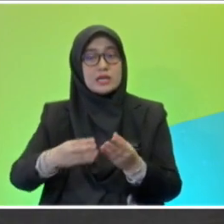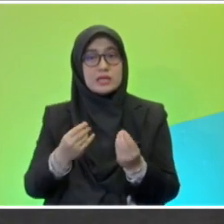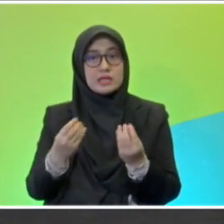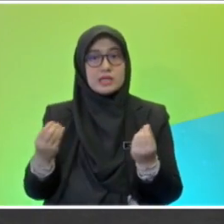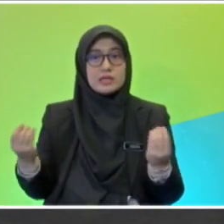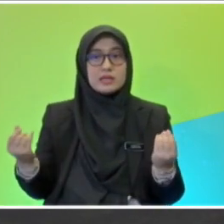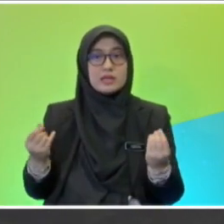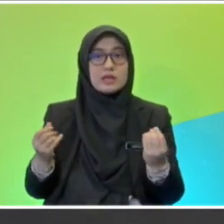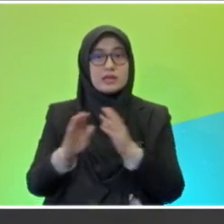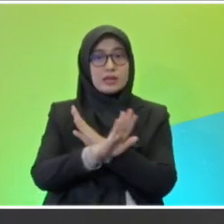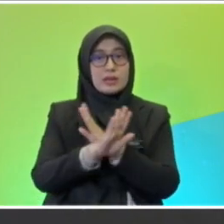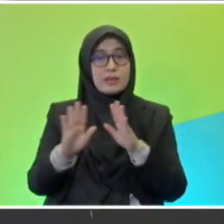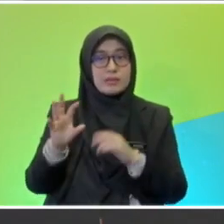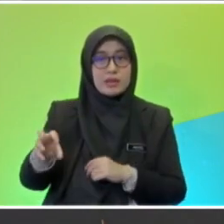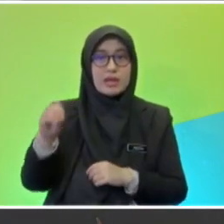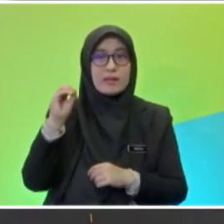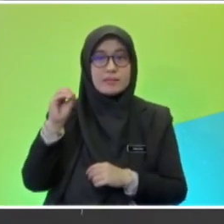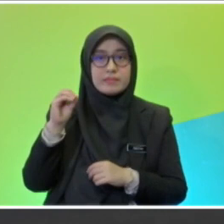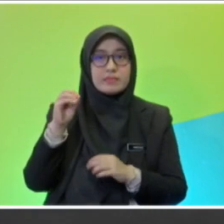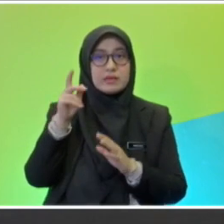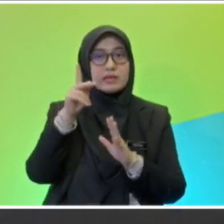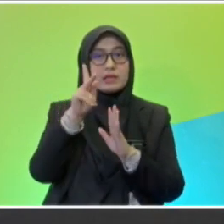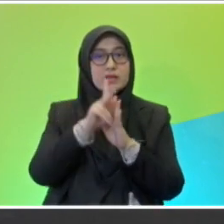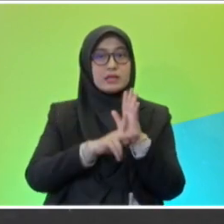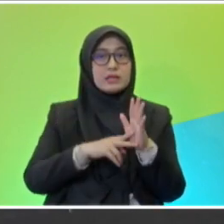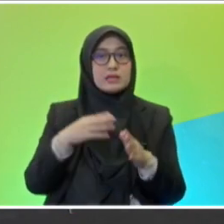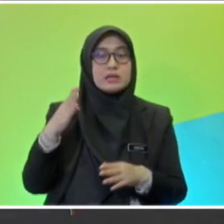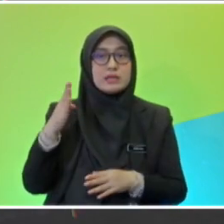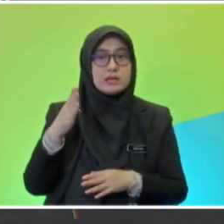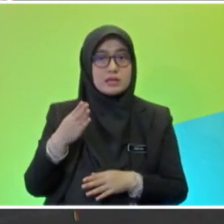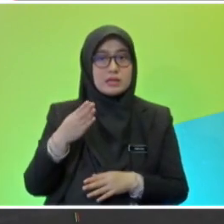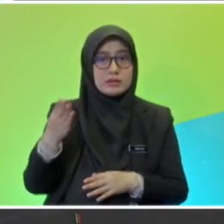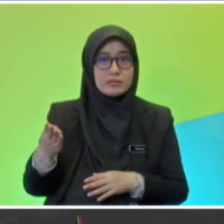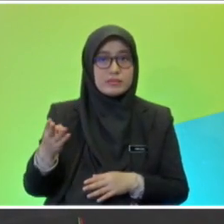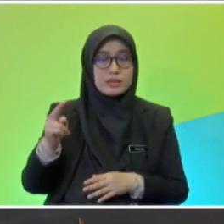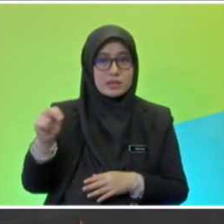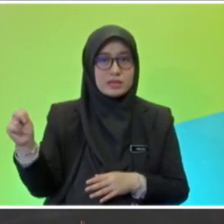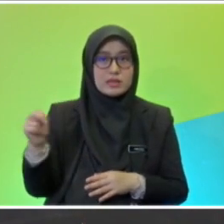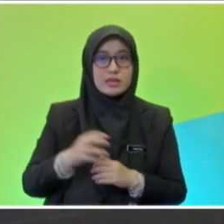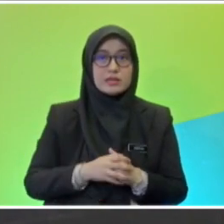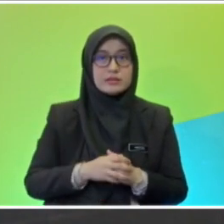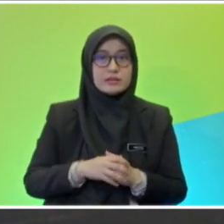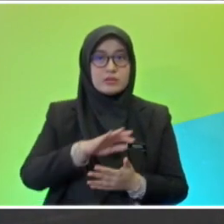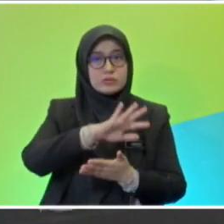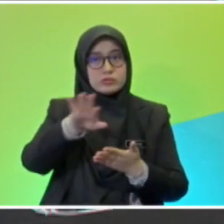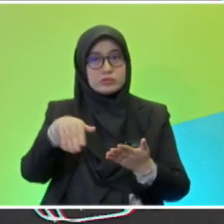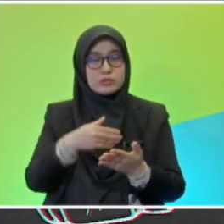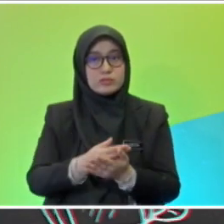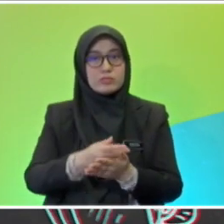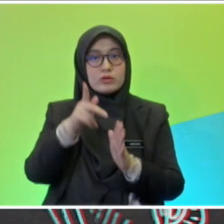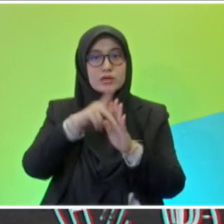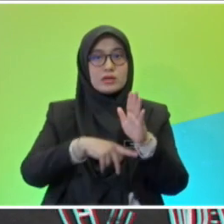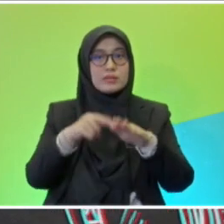kebenaran per tahun 1950 selama 300 Orang petani berkumpul di kuali telemong dan